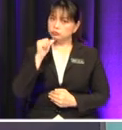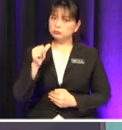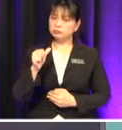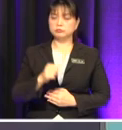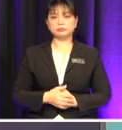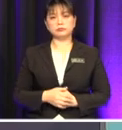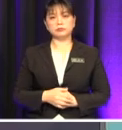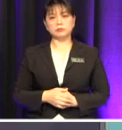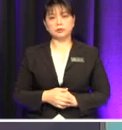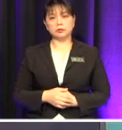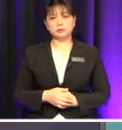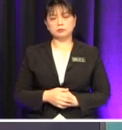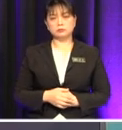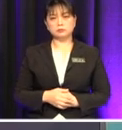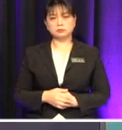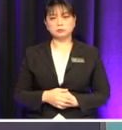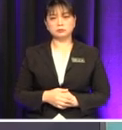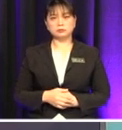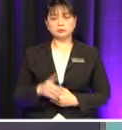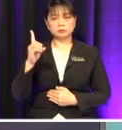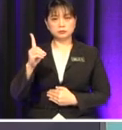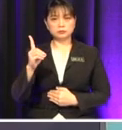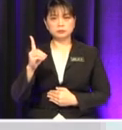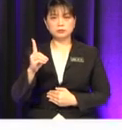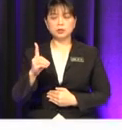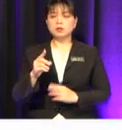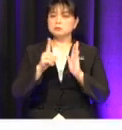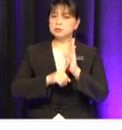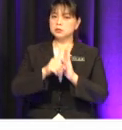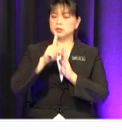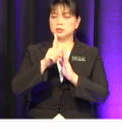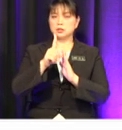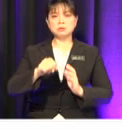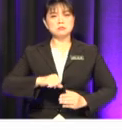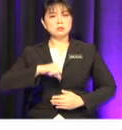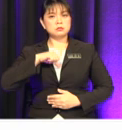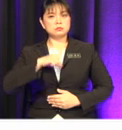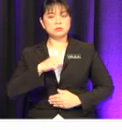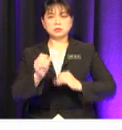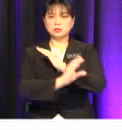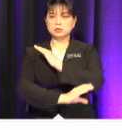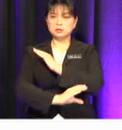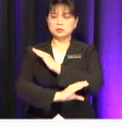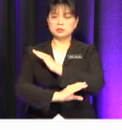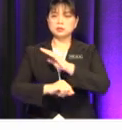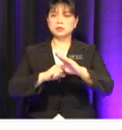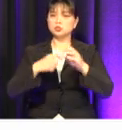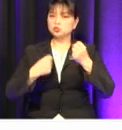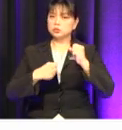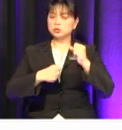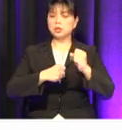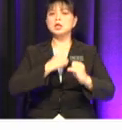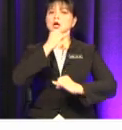Sebab Dia guna ini oke sekarang di meningkatkan Marwah negara di persadasukan antara bangsa